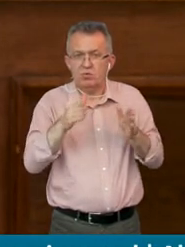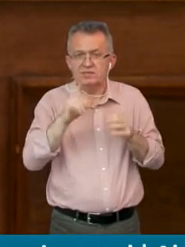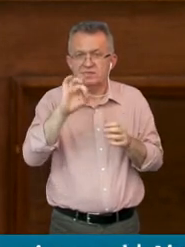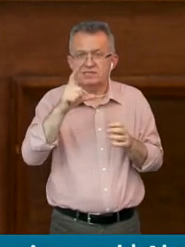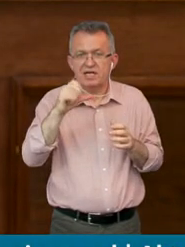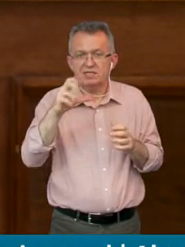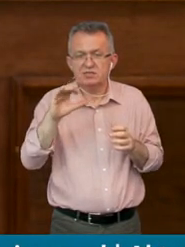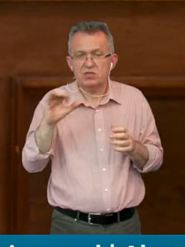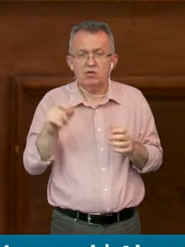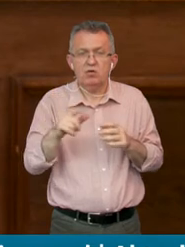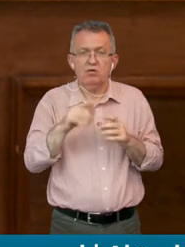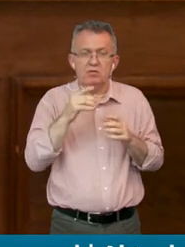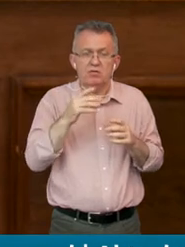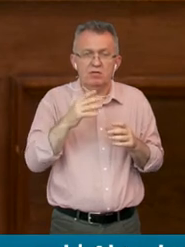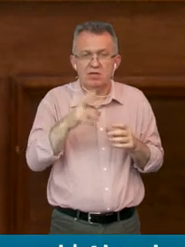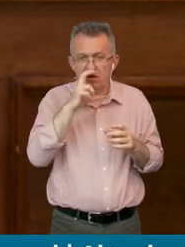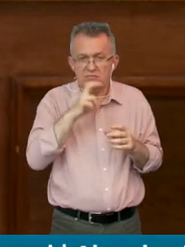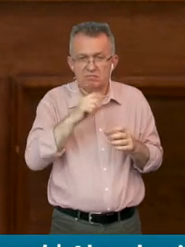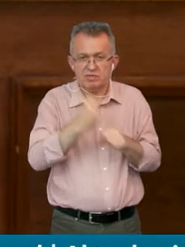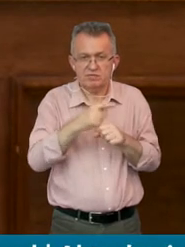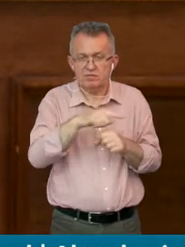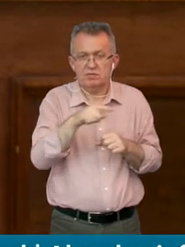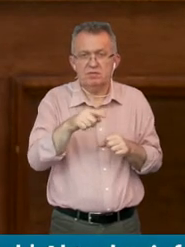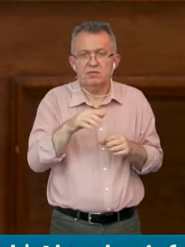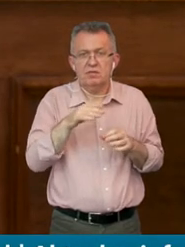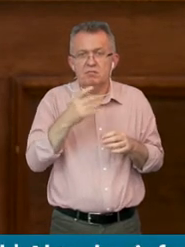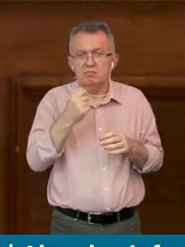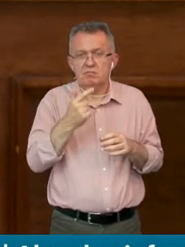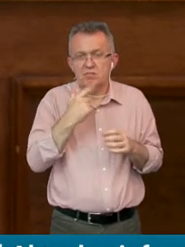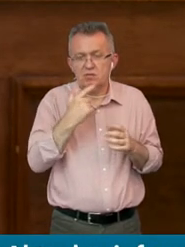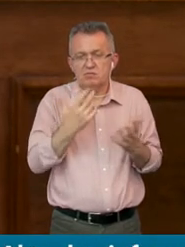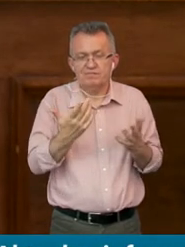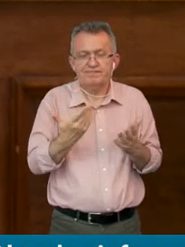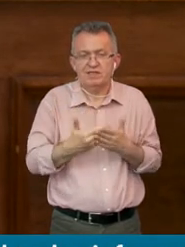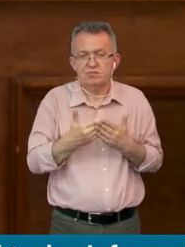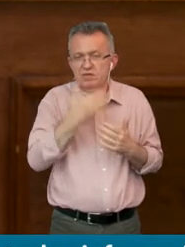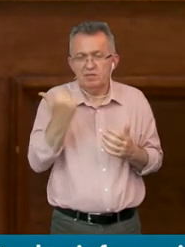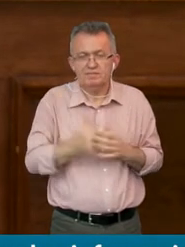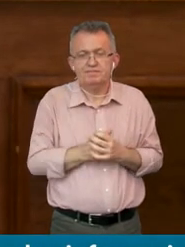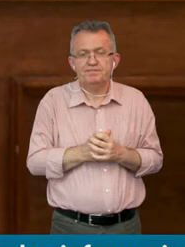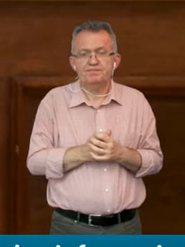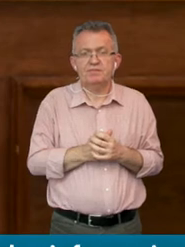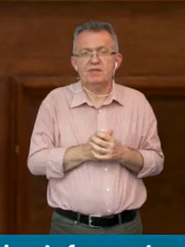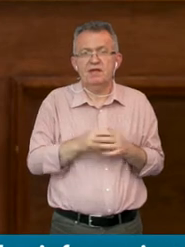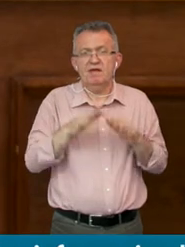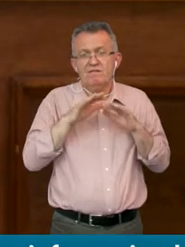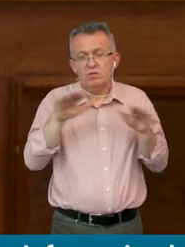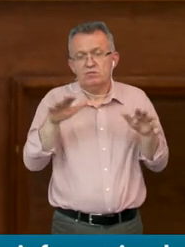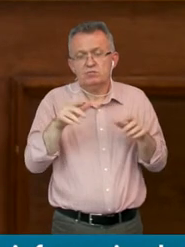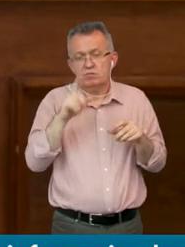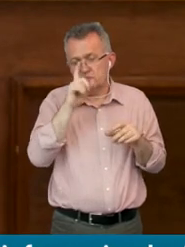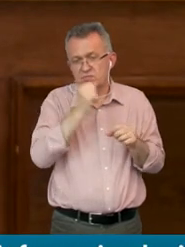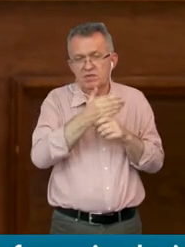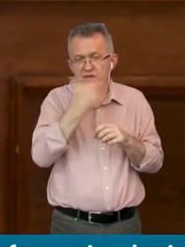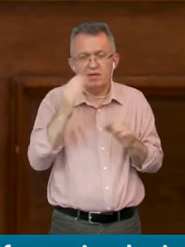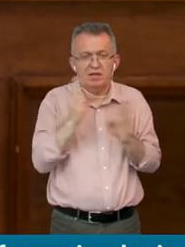No świetne, przedszkole super kadra, mało zainwestowania. No Pani Marto, niestety większość obiektów użyteczności publicznej